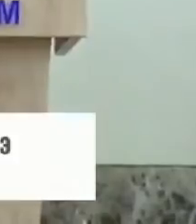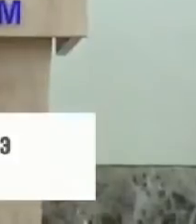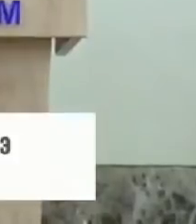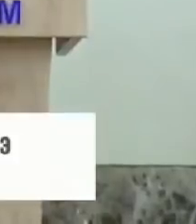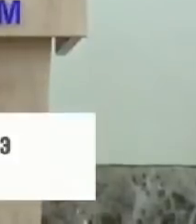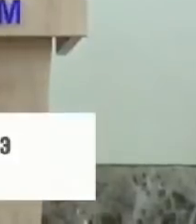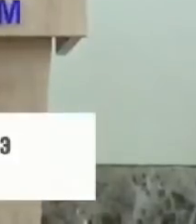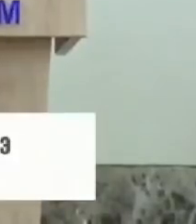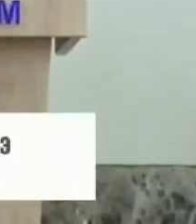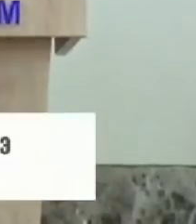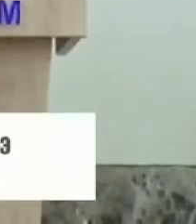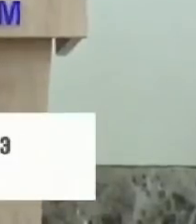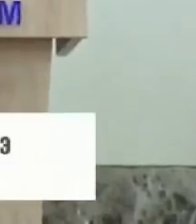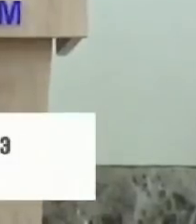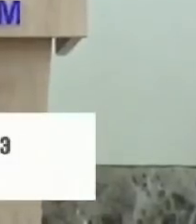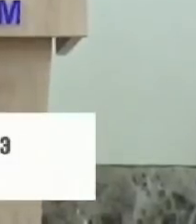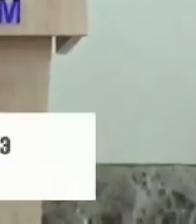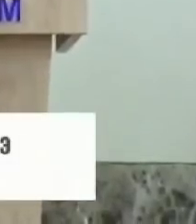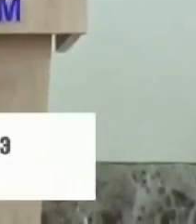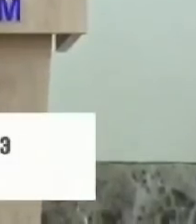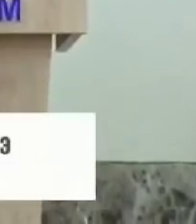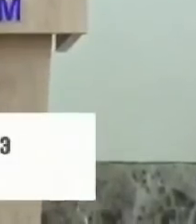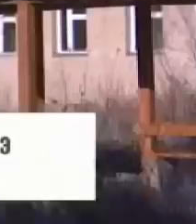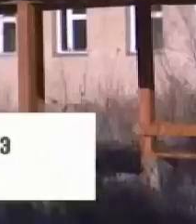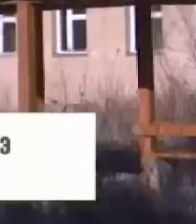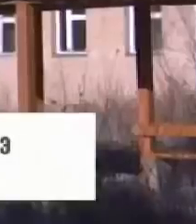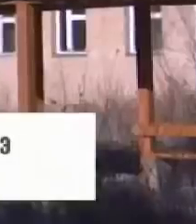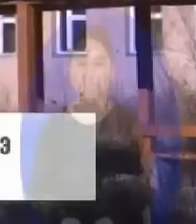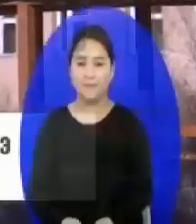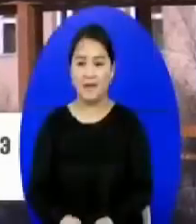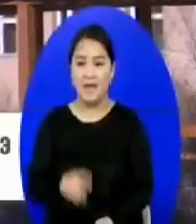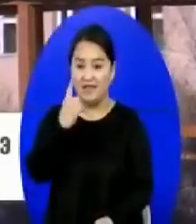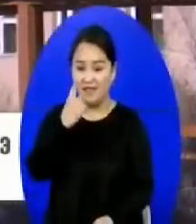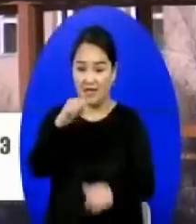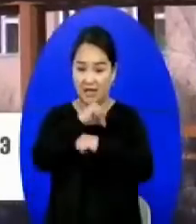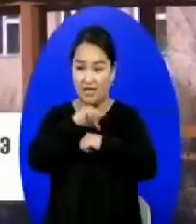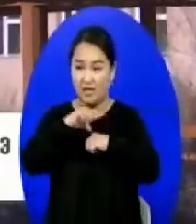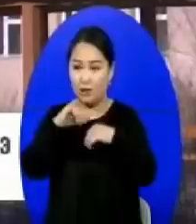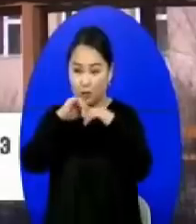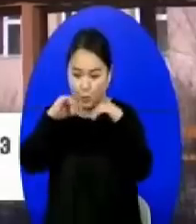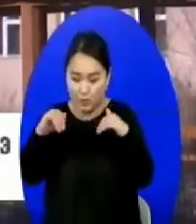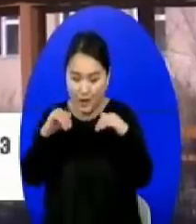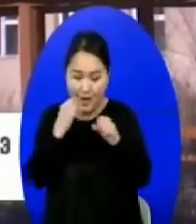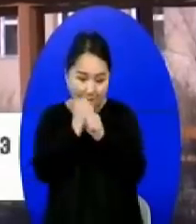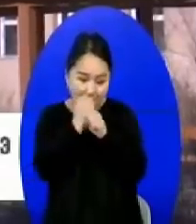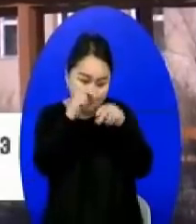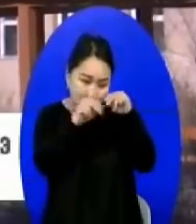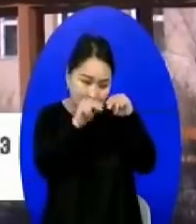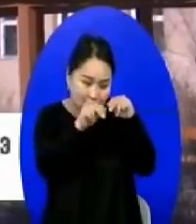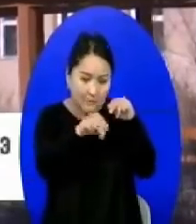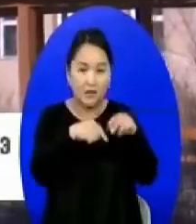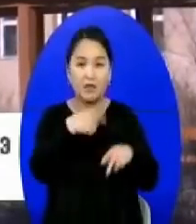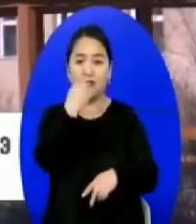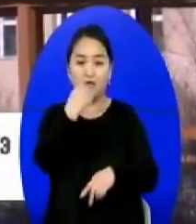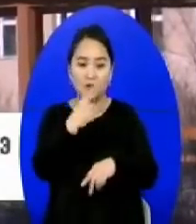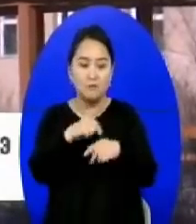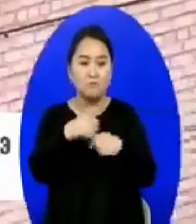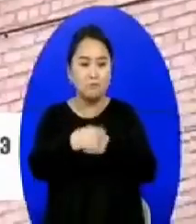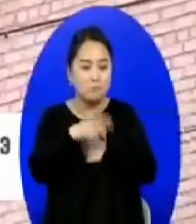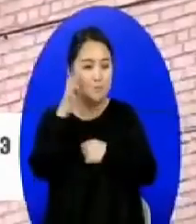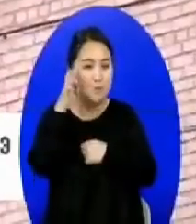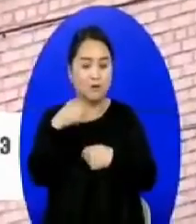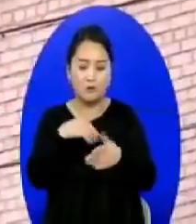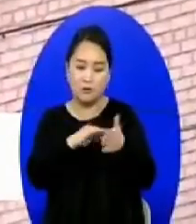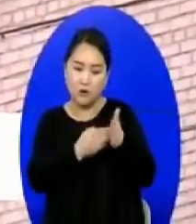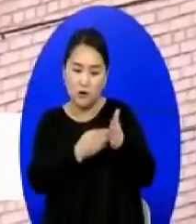үзүүлэх тохиолдолд бол бүгд очиж ажиллахад бэлэн байгаа. Нэг иргэний тусгаарлан ажиглалтанд авахд дунджаар хэдэн төгрөг зарцуулагдчих байгааг